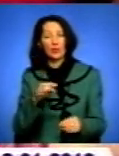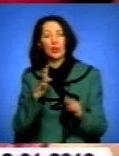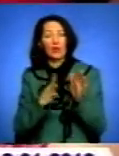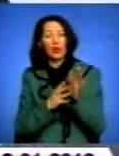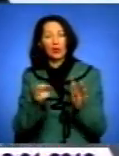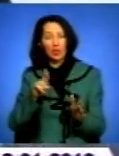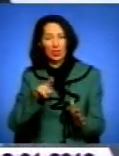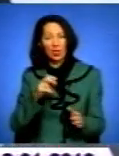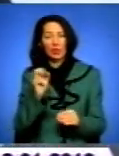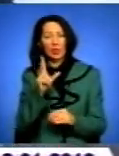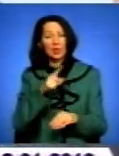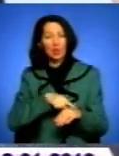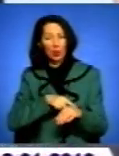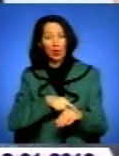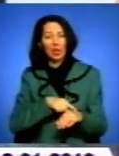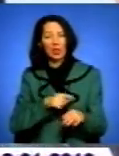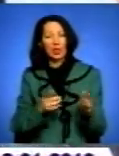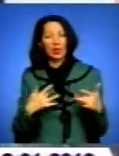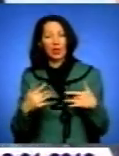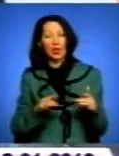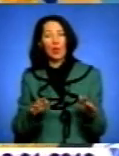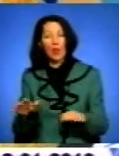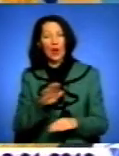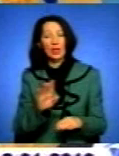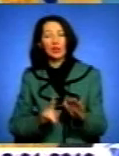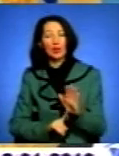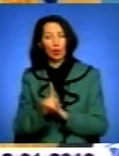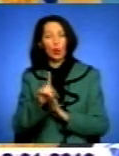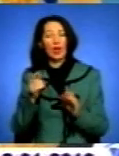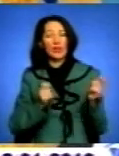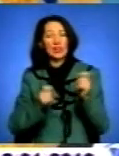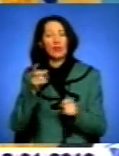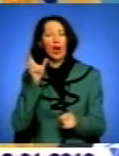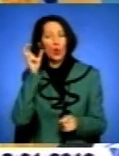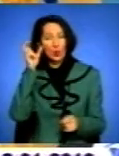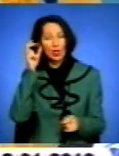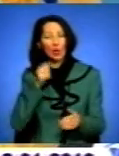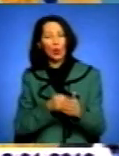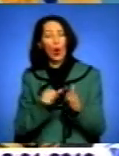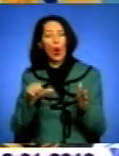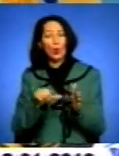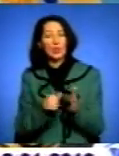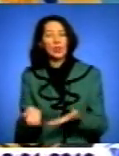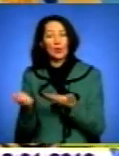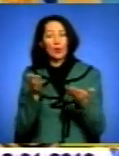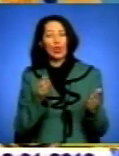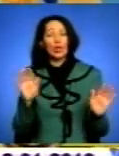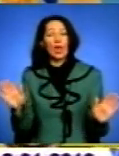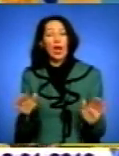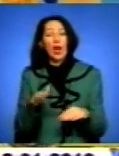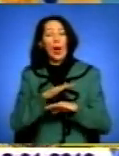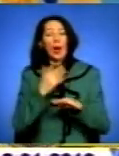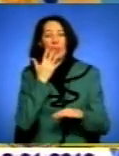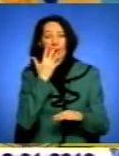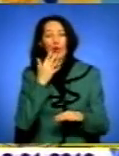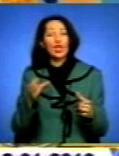майдані стартує фестиваль «Куті». До участі у цьому заході запрошені фольклорні колективи і